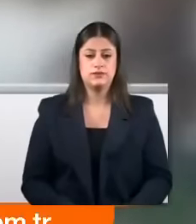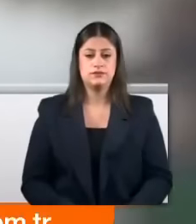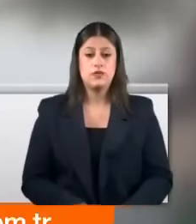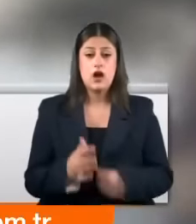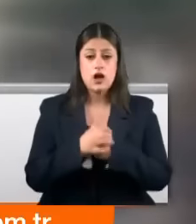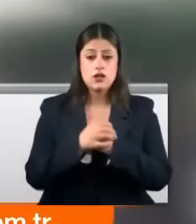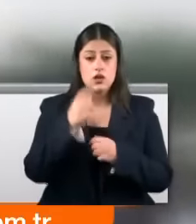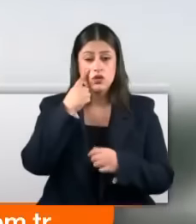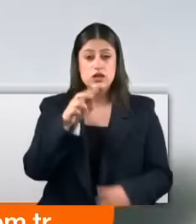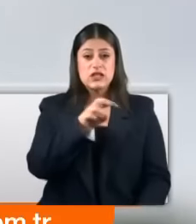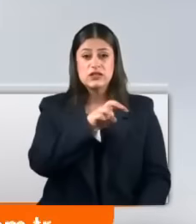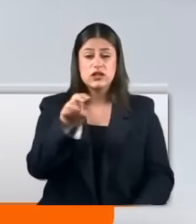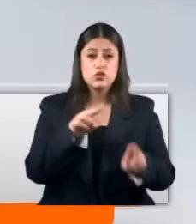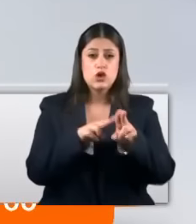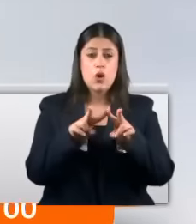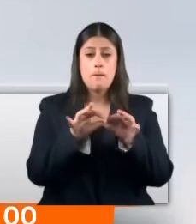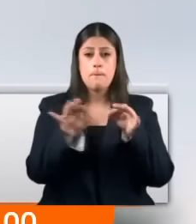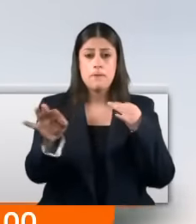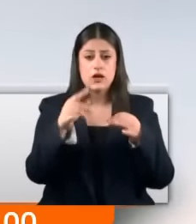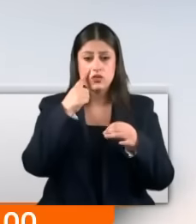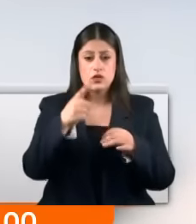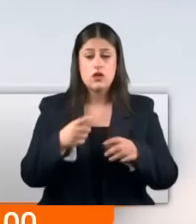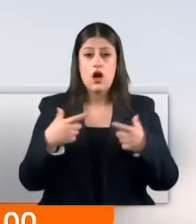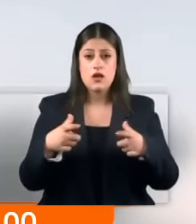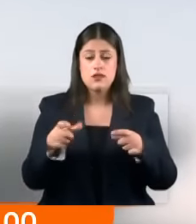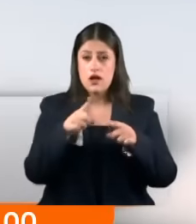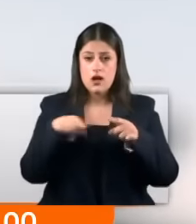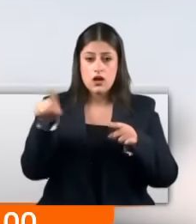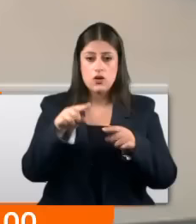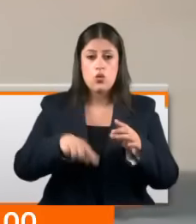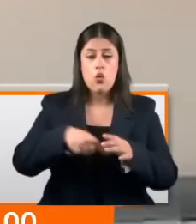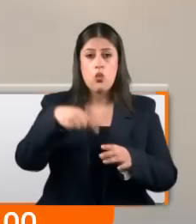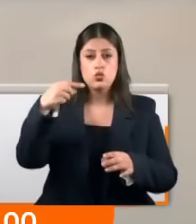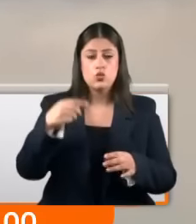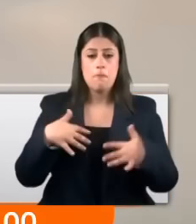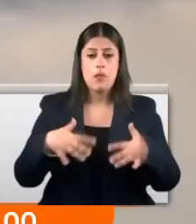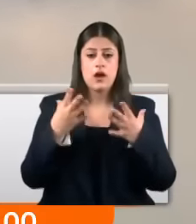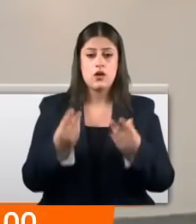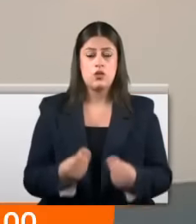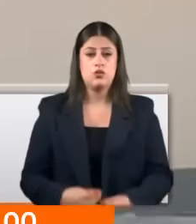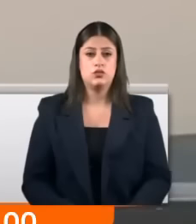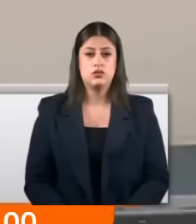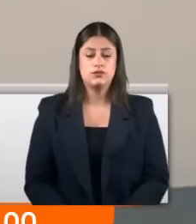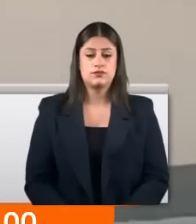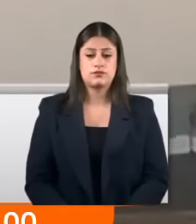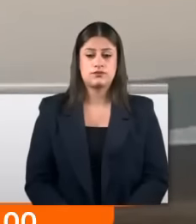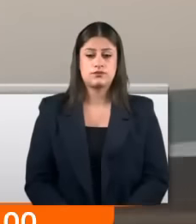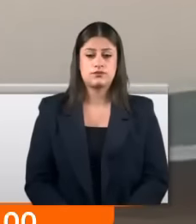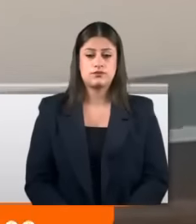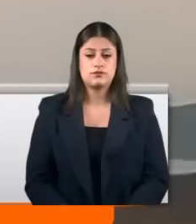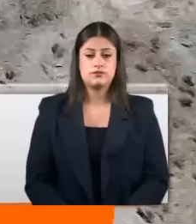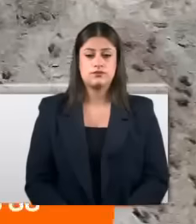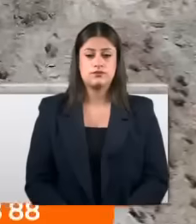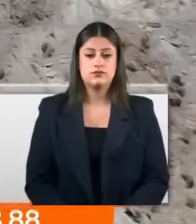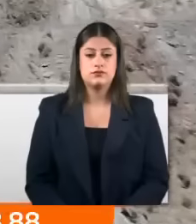Antalya'ya yaklaşık 800 kilometre mesafedeki Hatay'da ise hortum paniği yaşandı. İşte Hatay zamanında